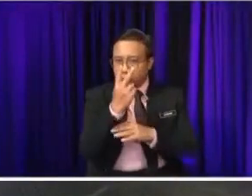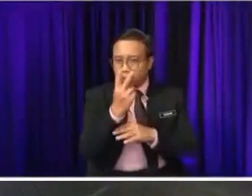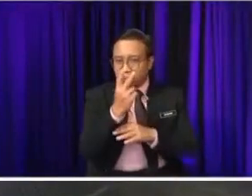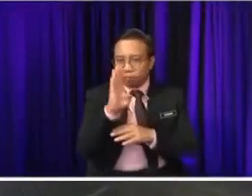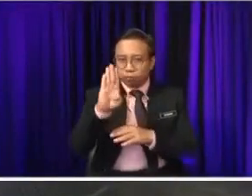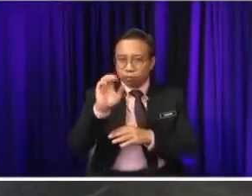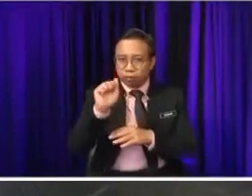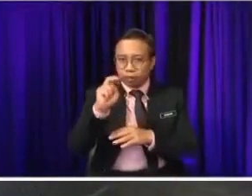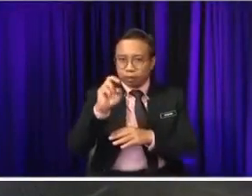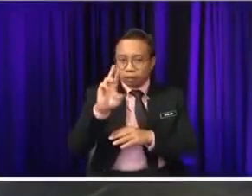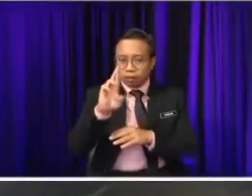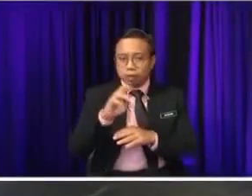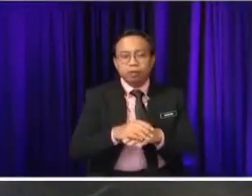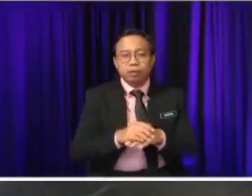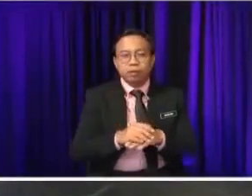juga